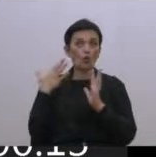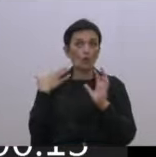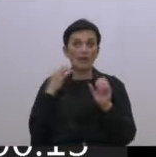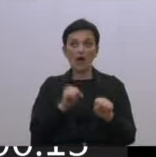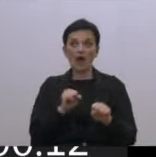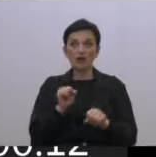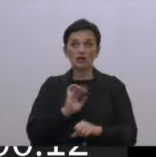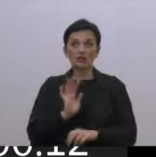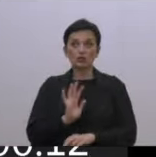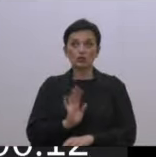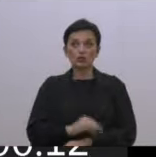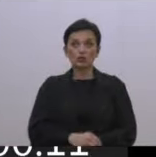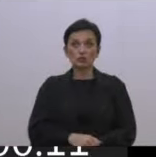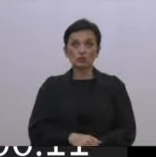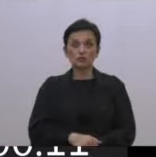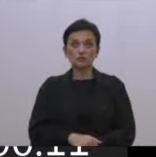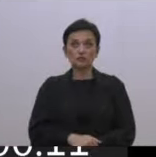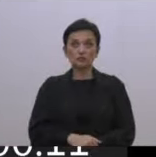დაუჭიროთ.